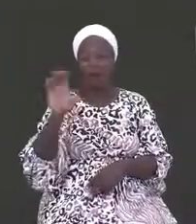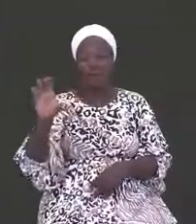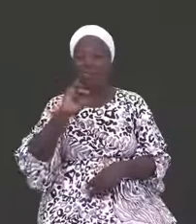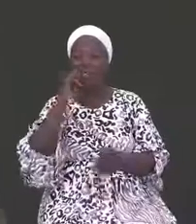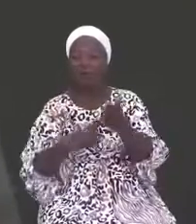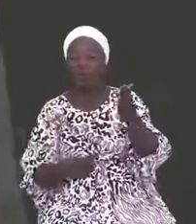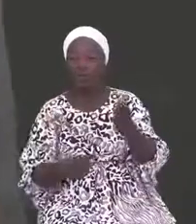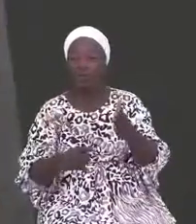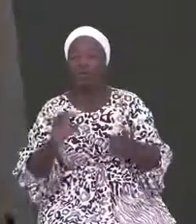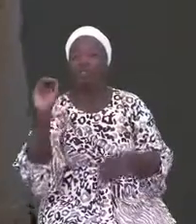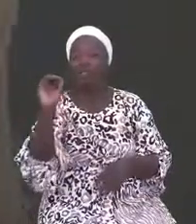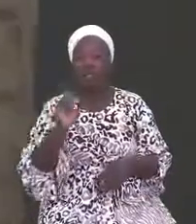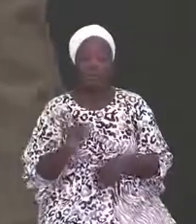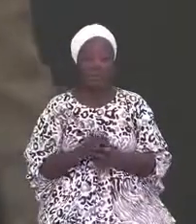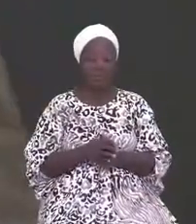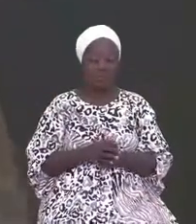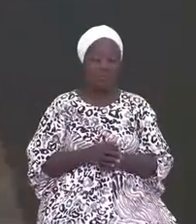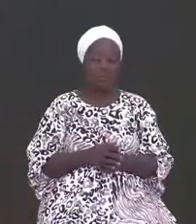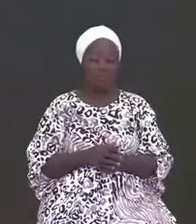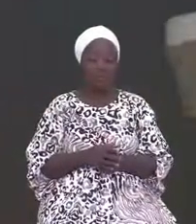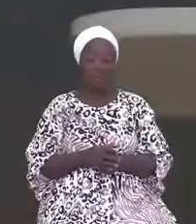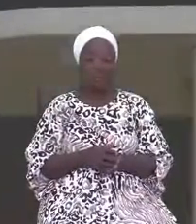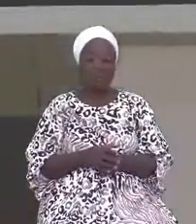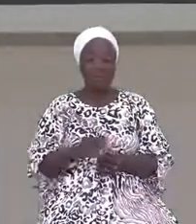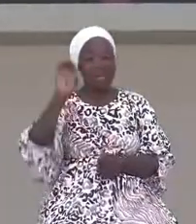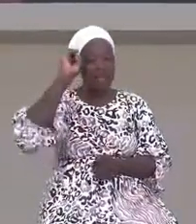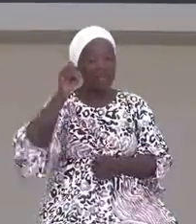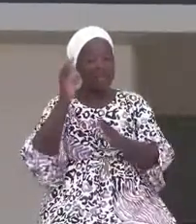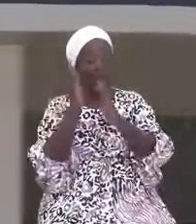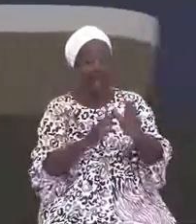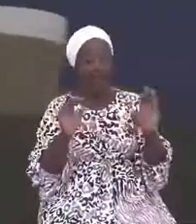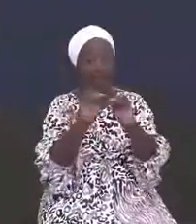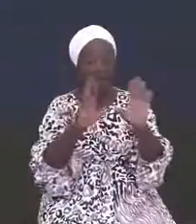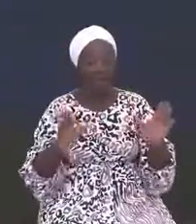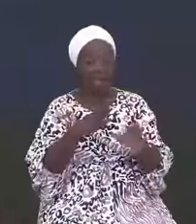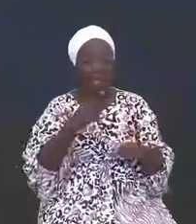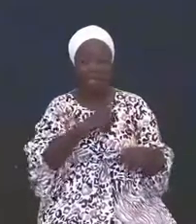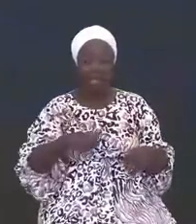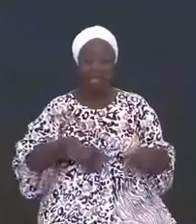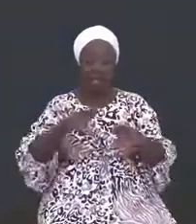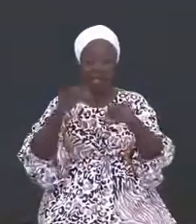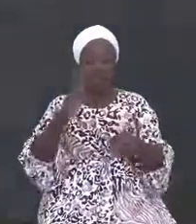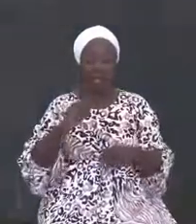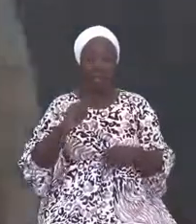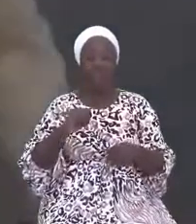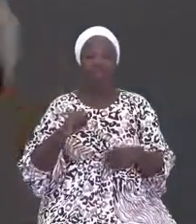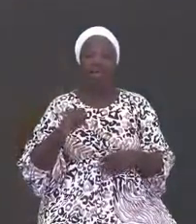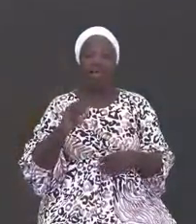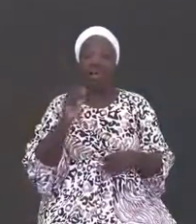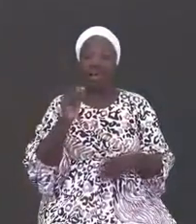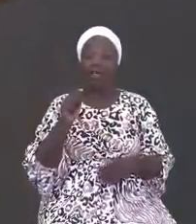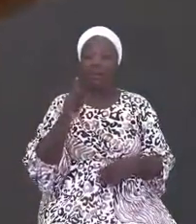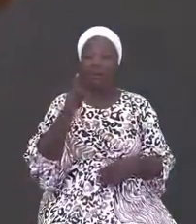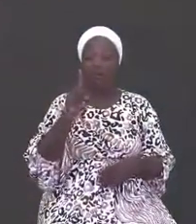il n'a rien quitté et le Seigneur lui a donné 100% de ce qu'il a quitter